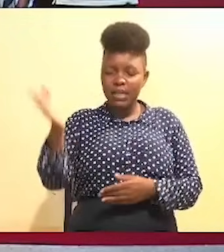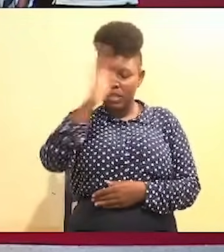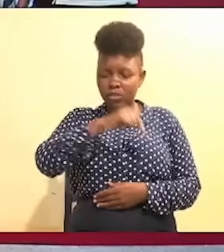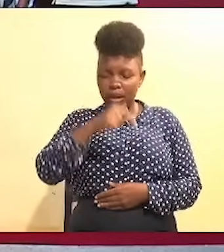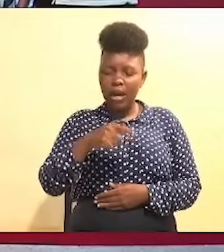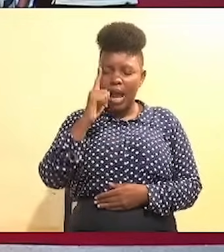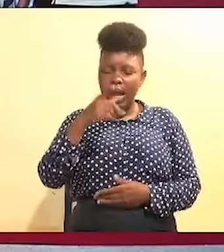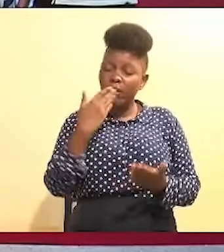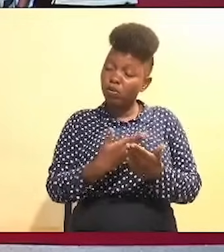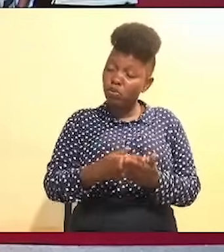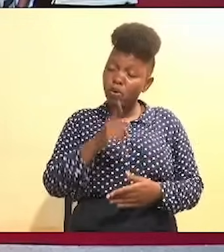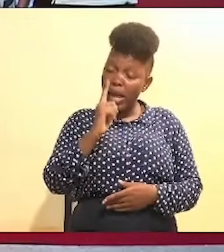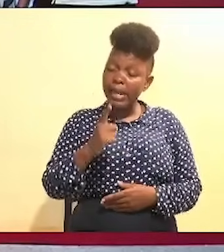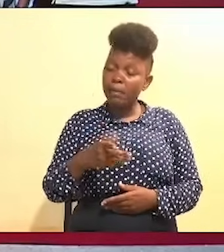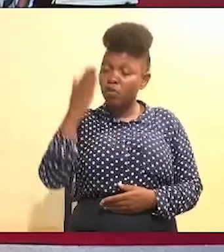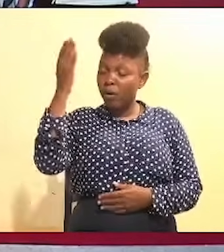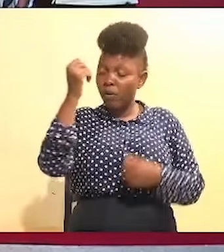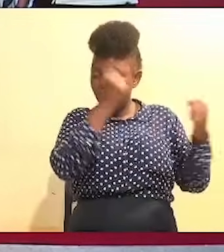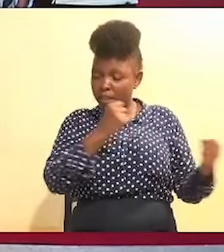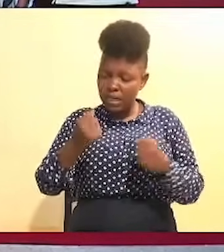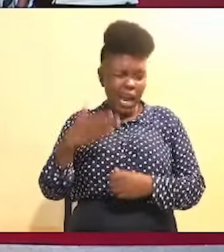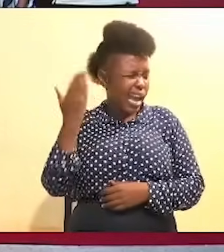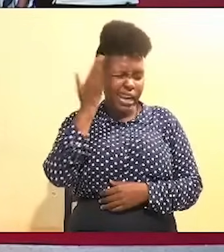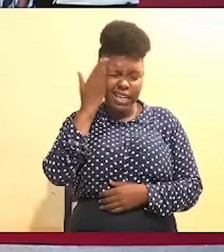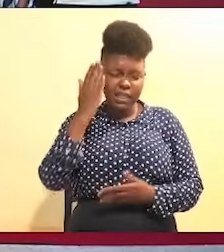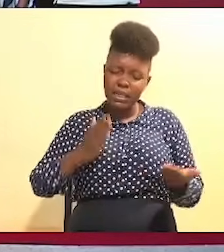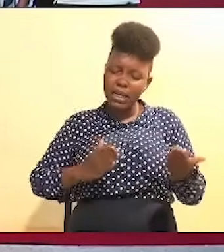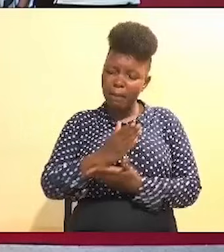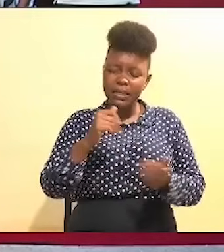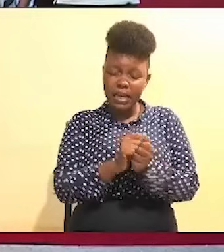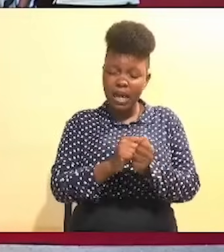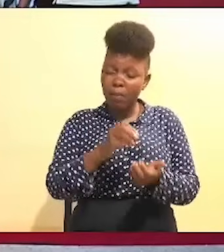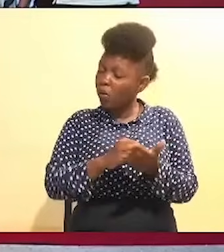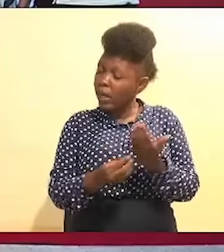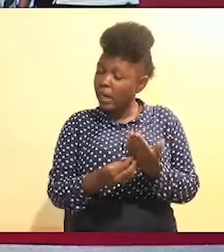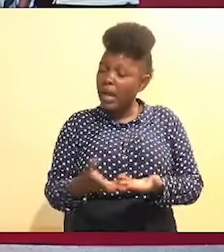akawe na ushuhuda wa kile ambacho umemtendea. Haijalishi anapitia jambo gani,